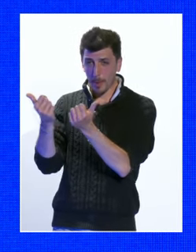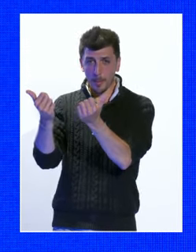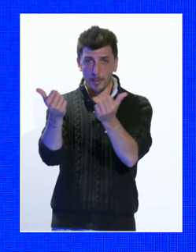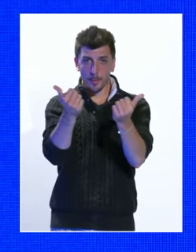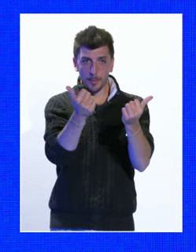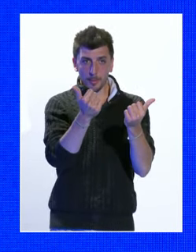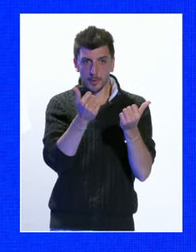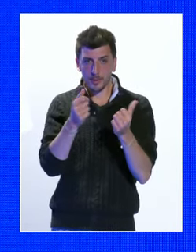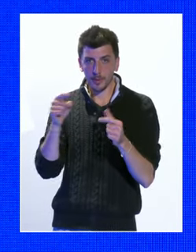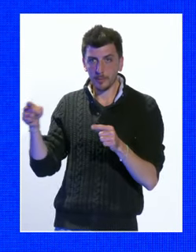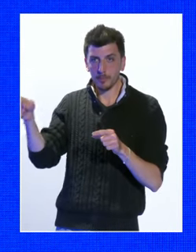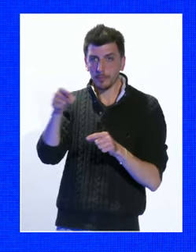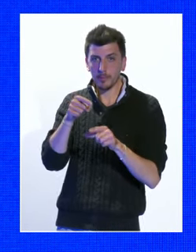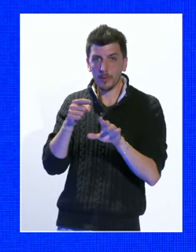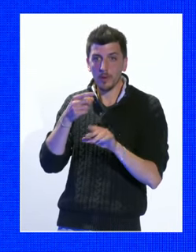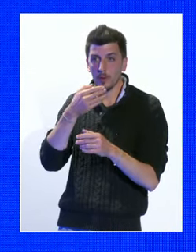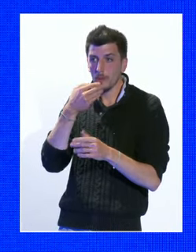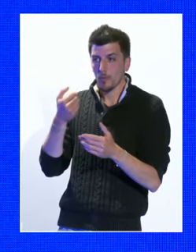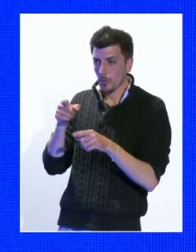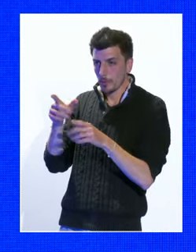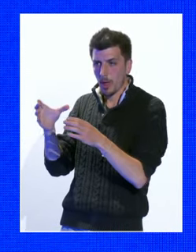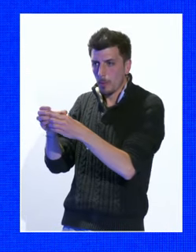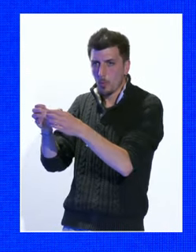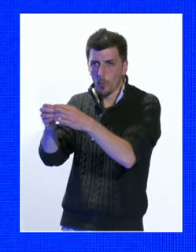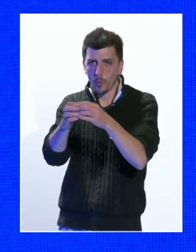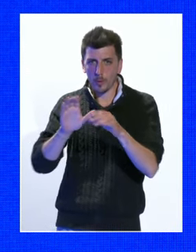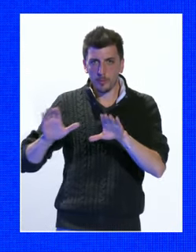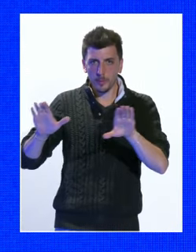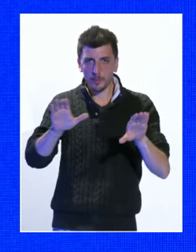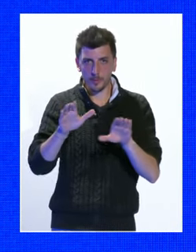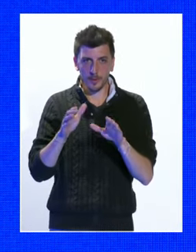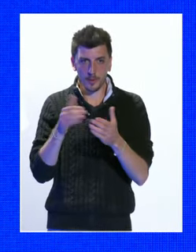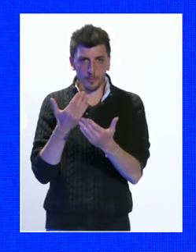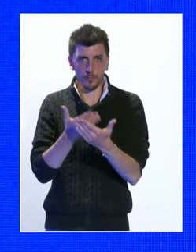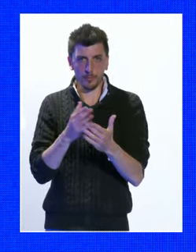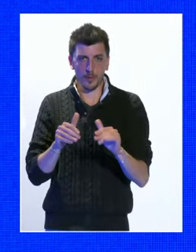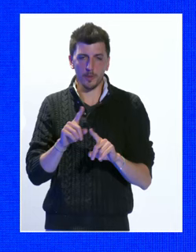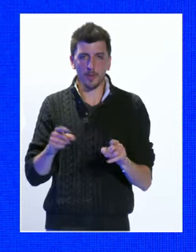plutôt plus proches si on voyait les choses en direct.